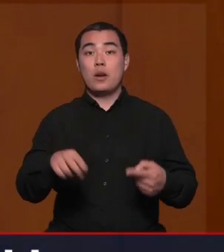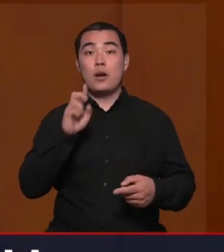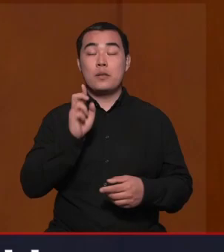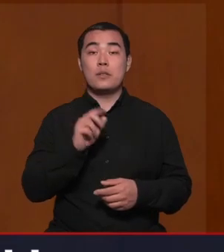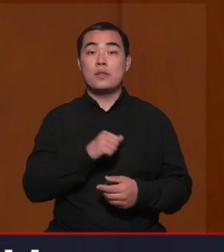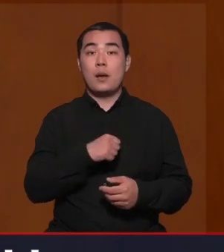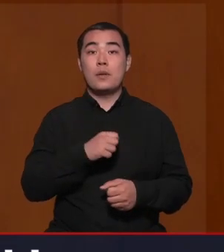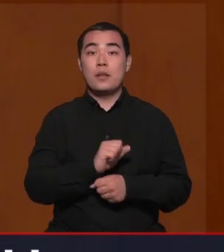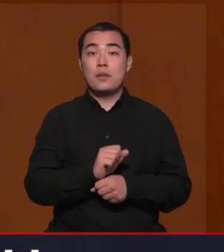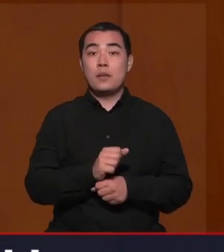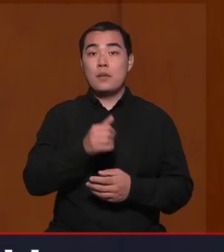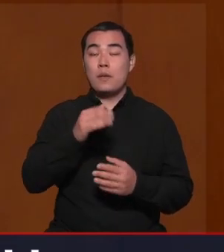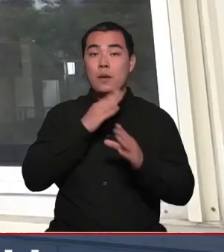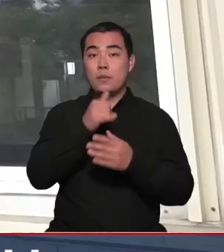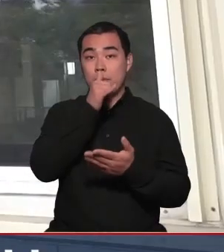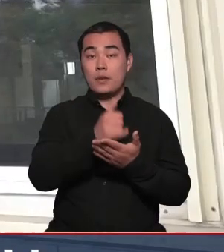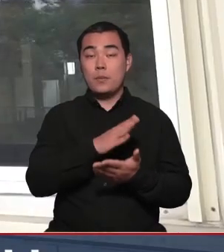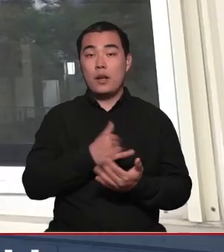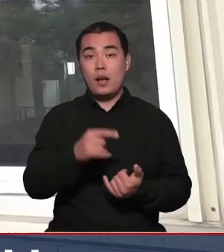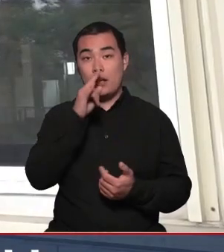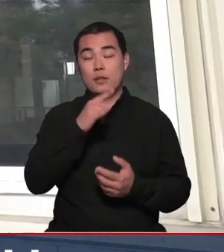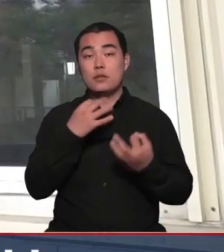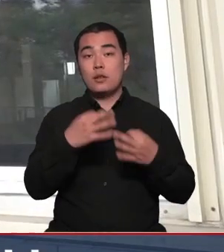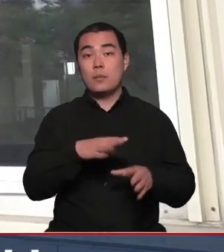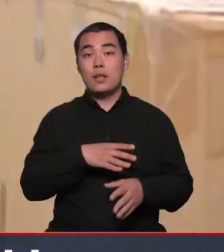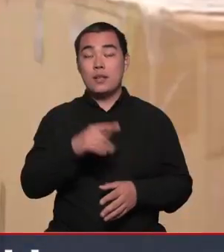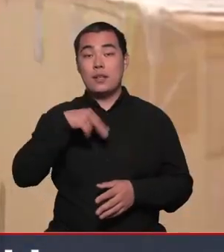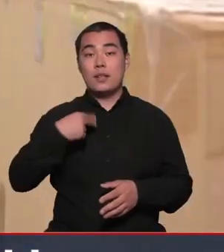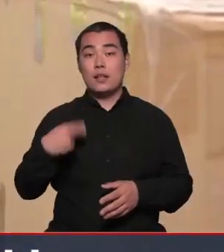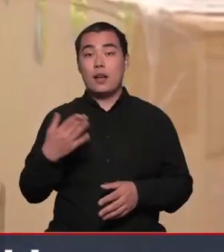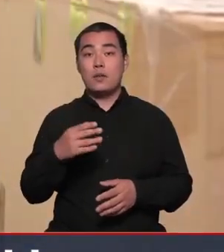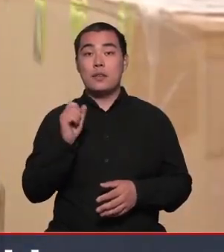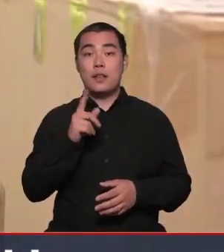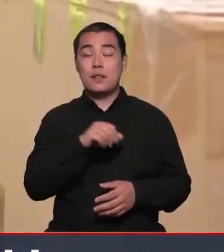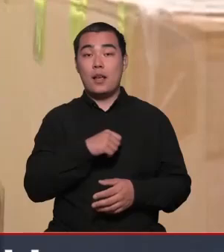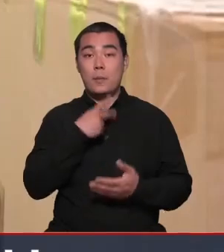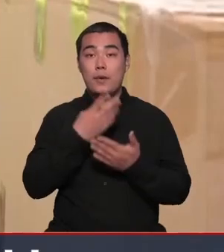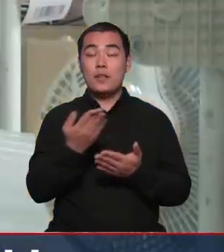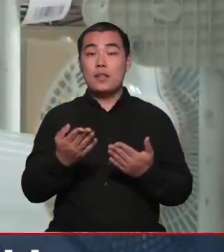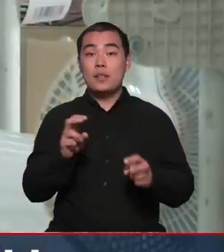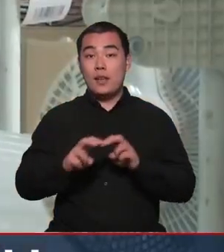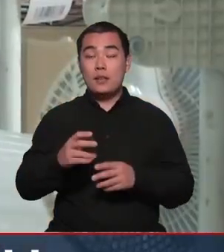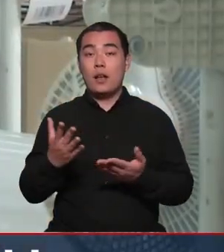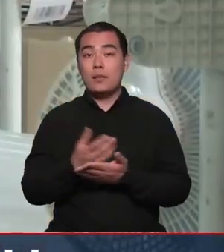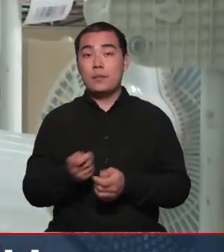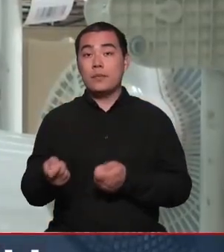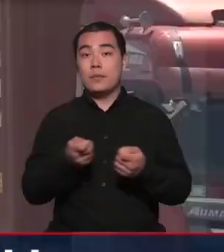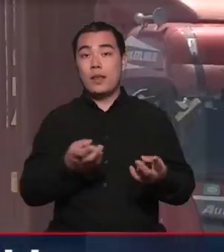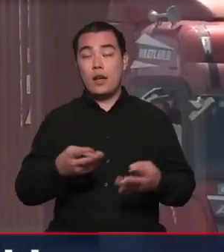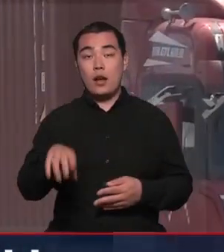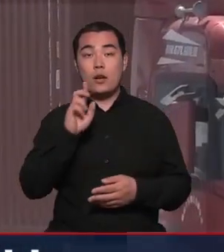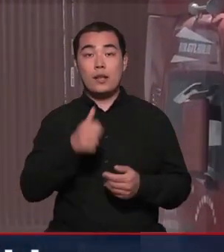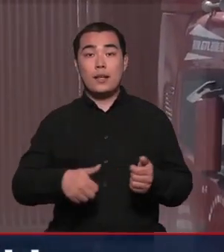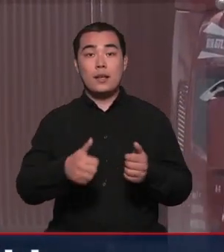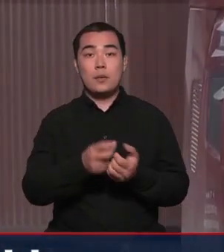көліктері өз елінде ішіне кіруге мүмкіндік бермеген. Қытай алып нарық, іздегенін табасың. Тапқаннан кейін тасу керек. Тек көрші елдің керуен